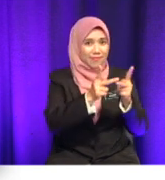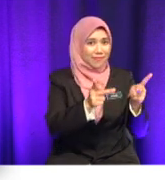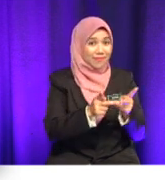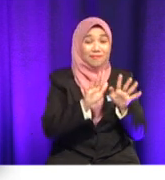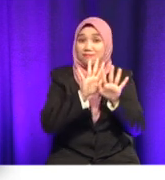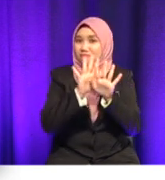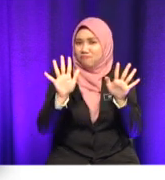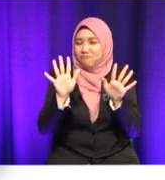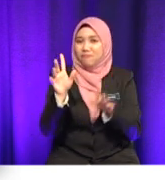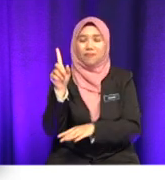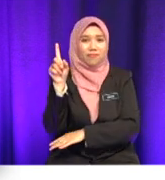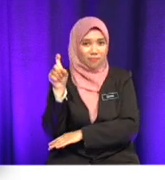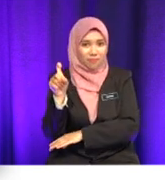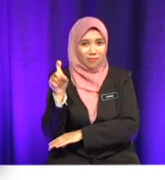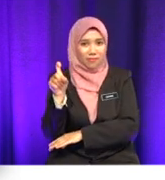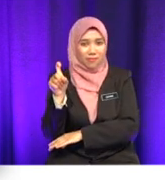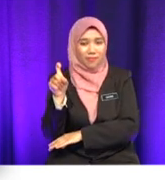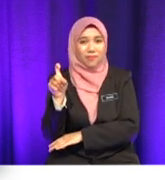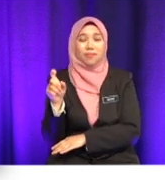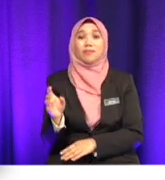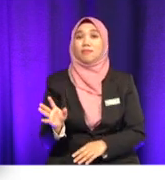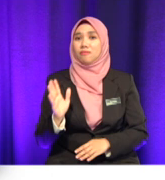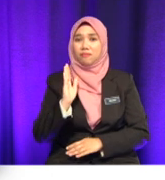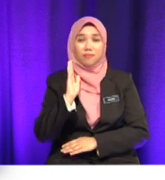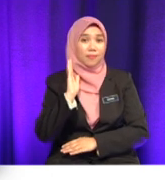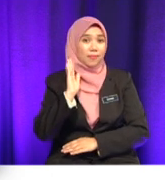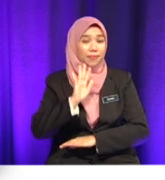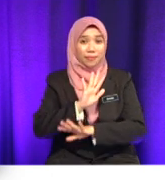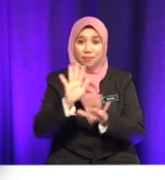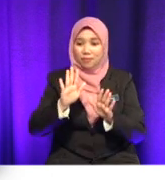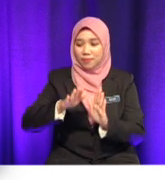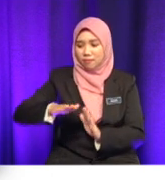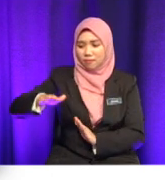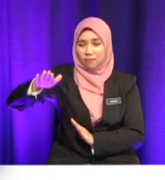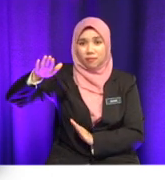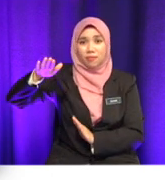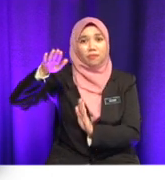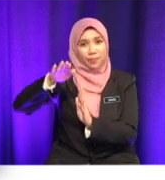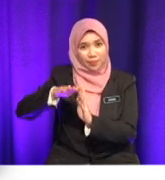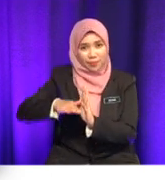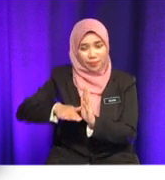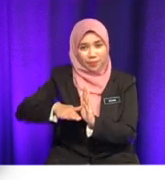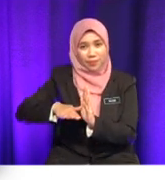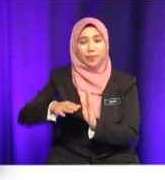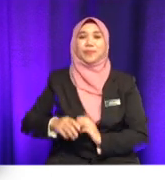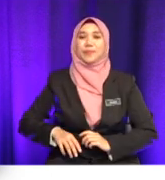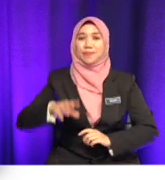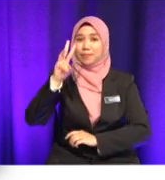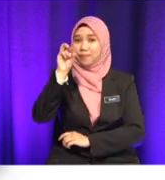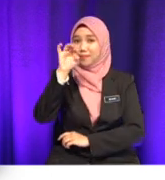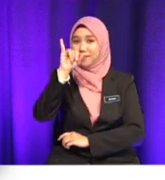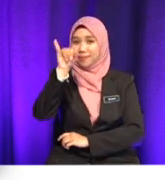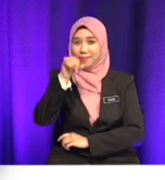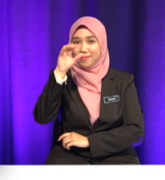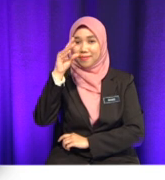tidak mati dan pembesarannya tidak terbantu Pak Majid